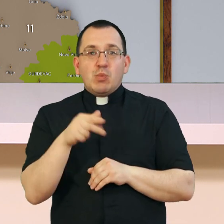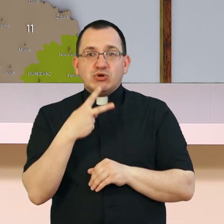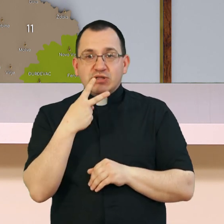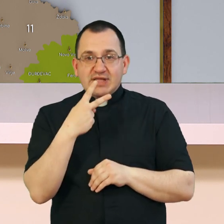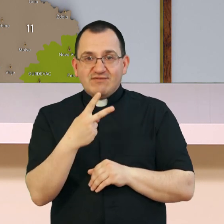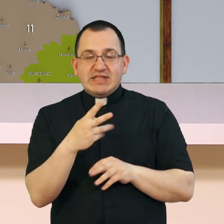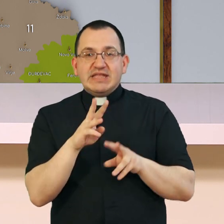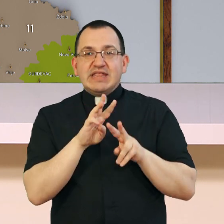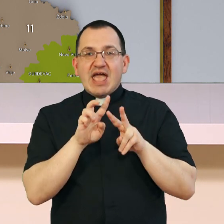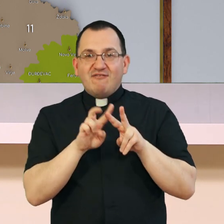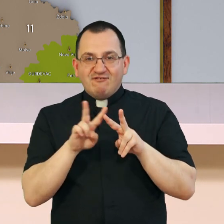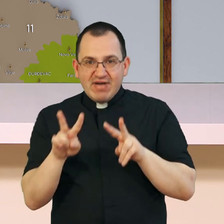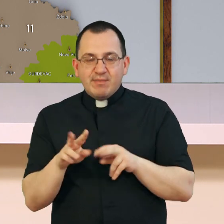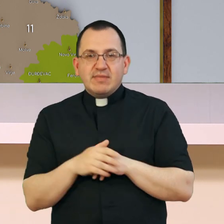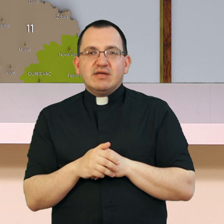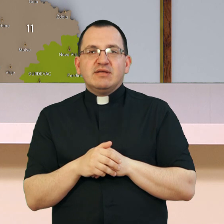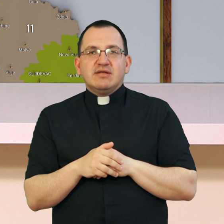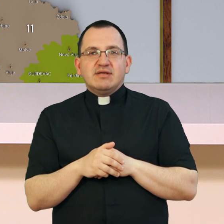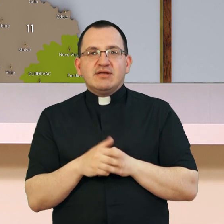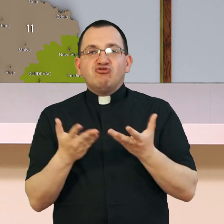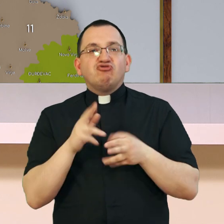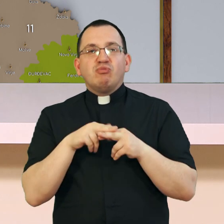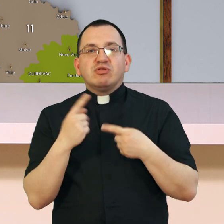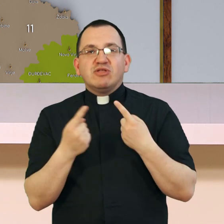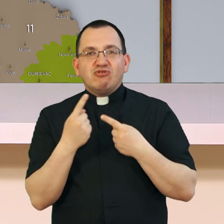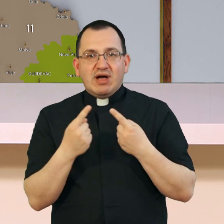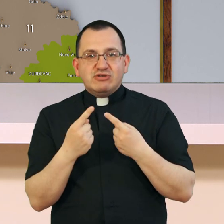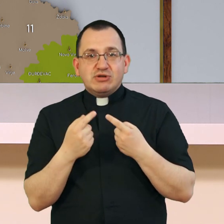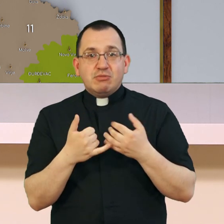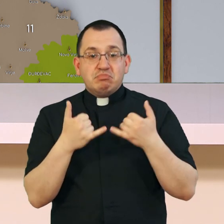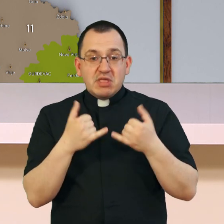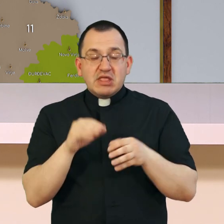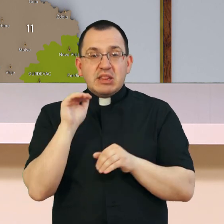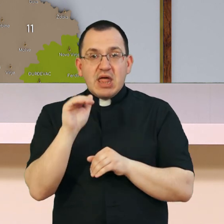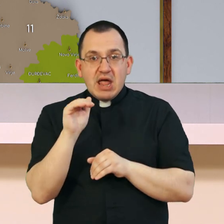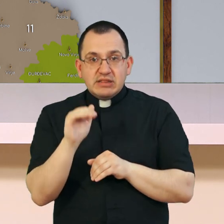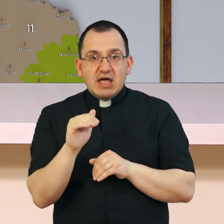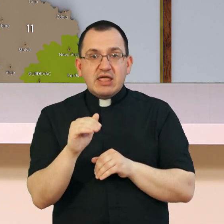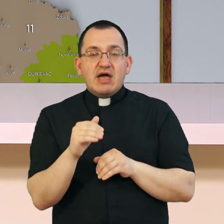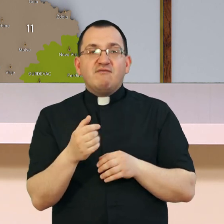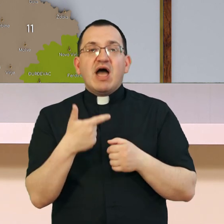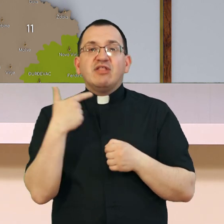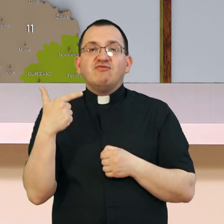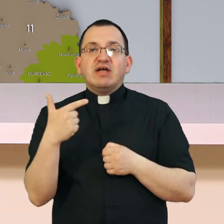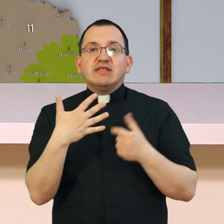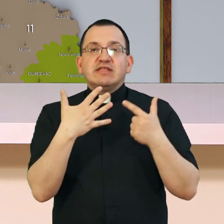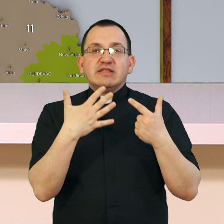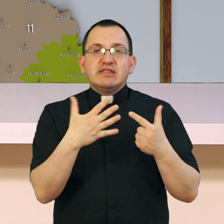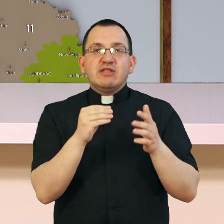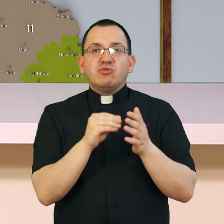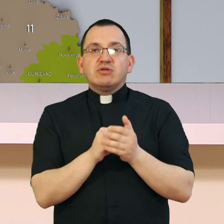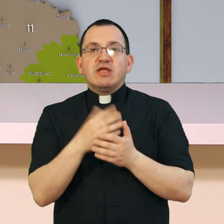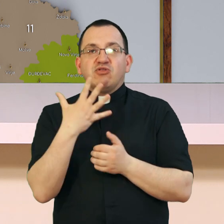Varaždinske biskupije, a već danas za vas izdvajamo koncert duhovne glazbe kod Grgura 27.